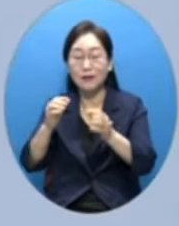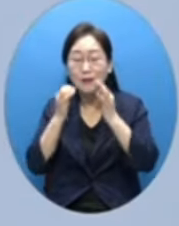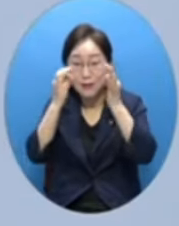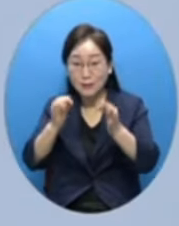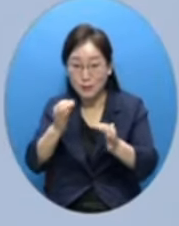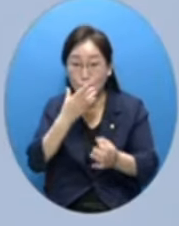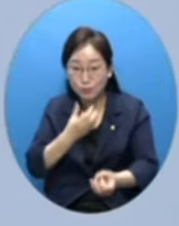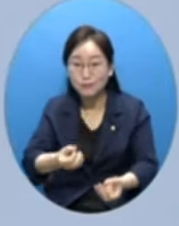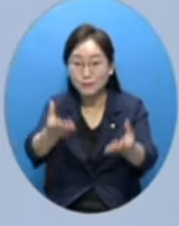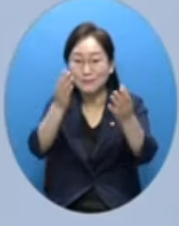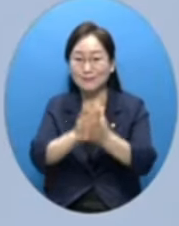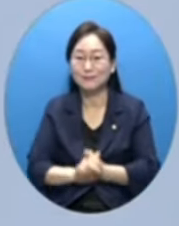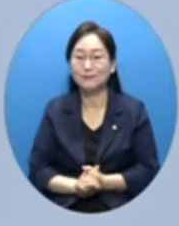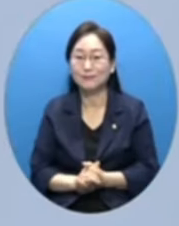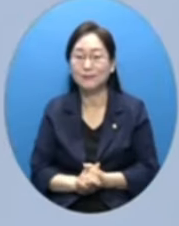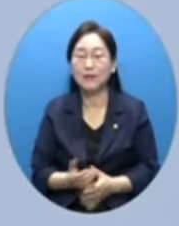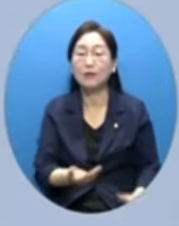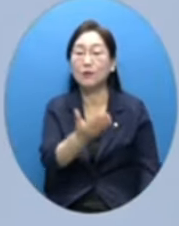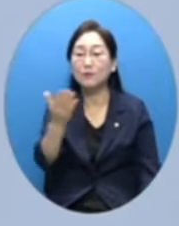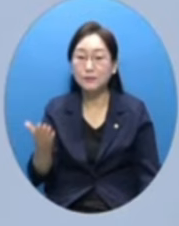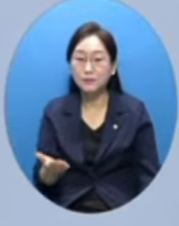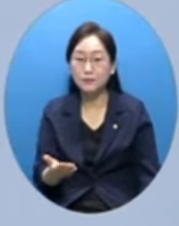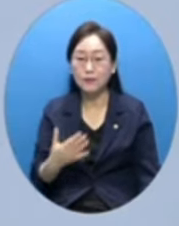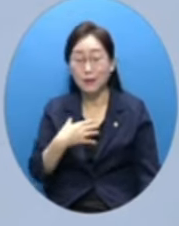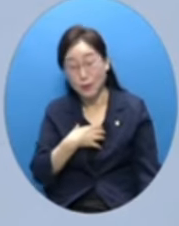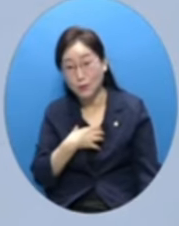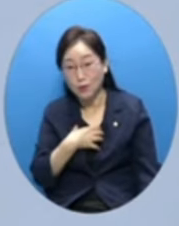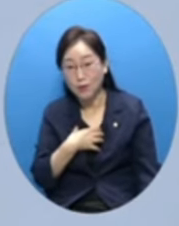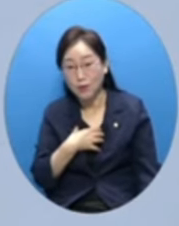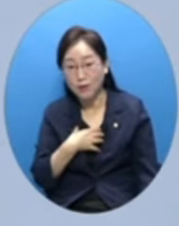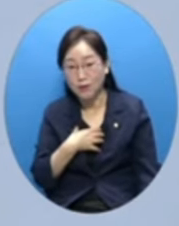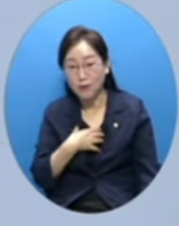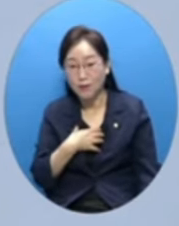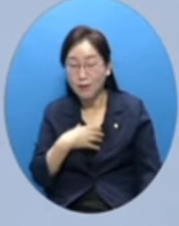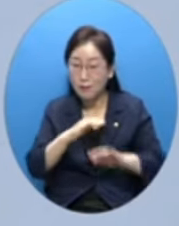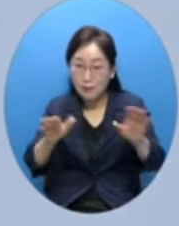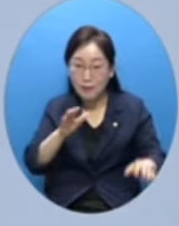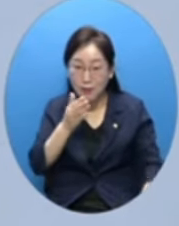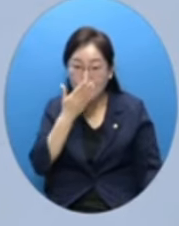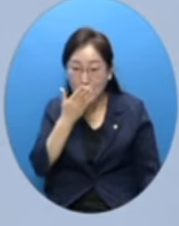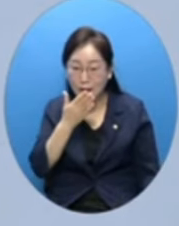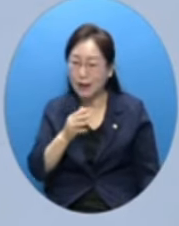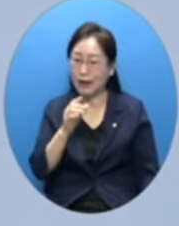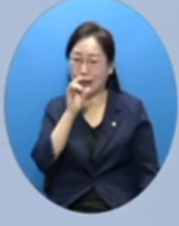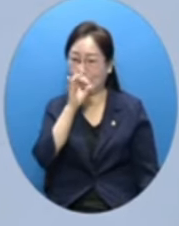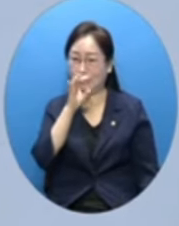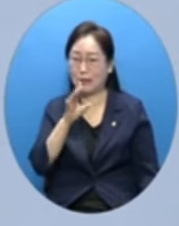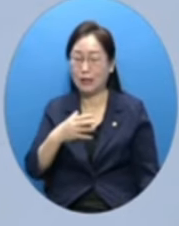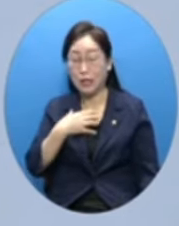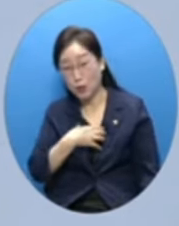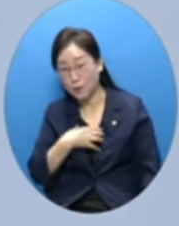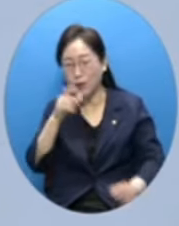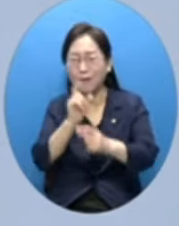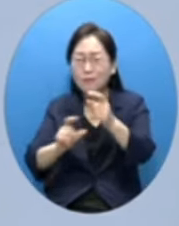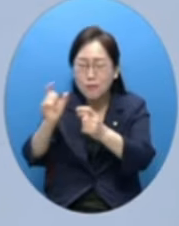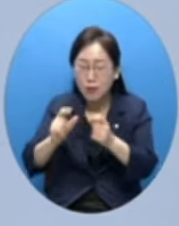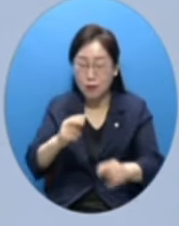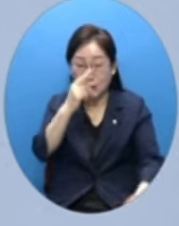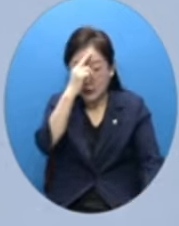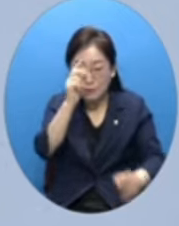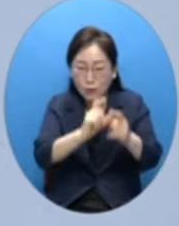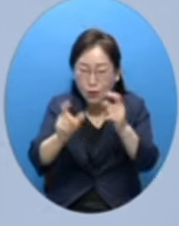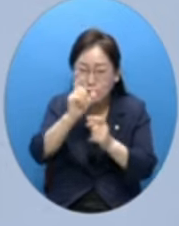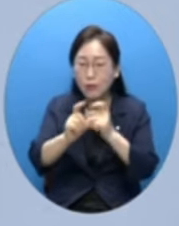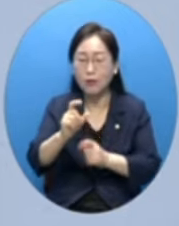소원합니다 아 한다고 해서 염려 해결되는 것이 아닙니다 염려는 염려를 낳고 근심은 근심을